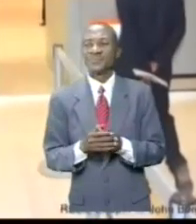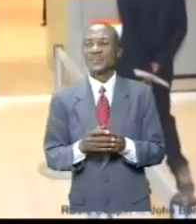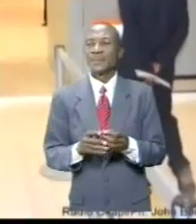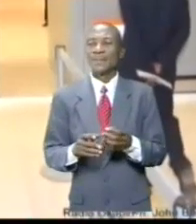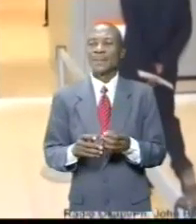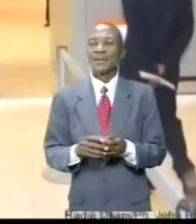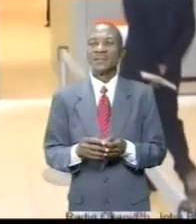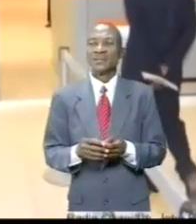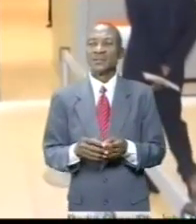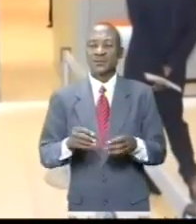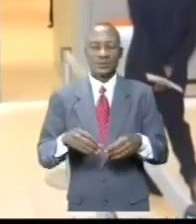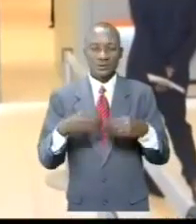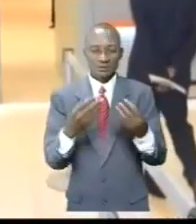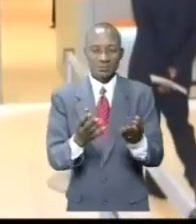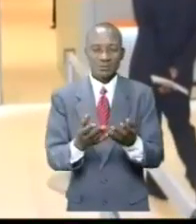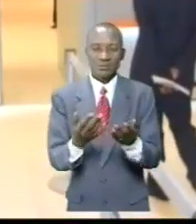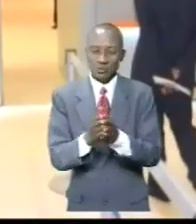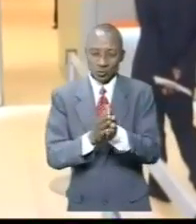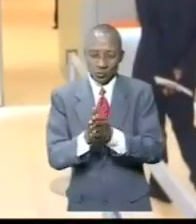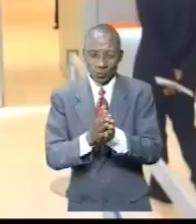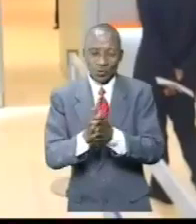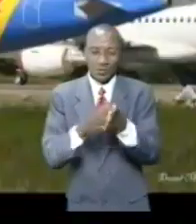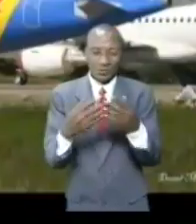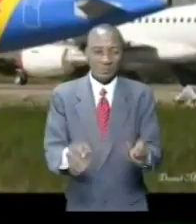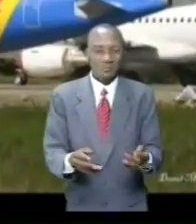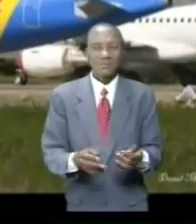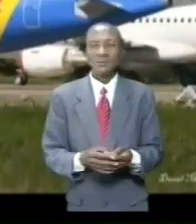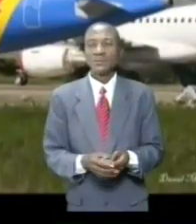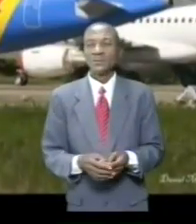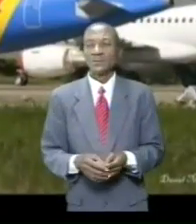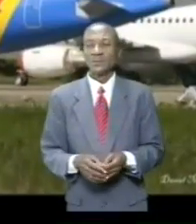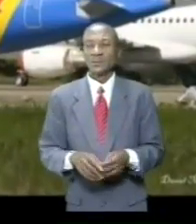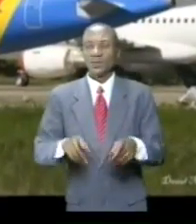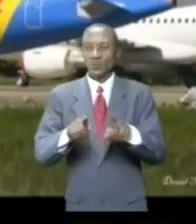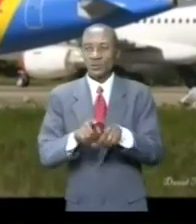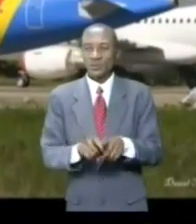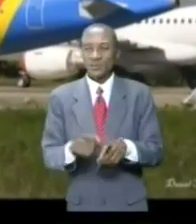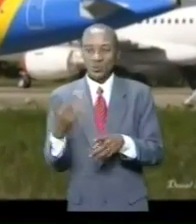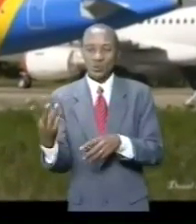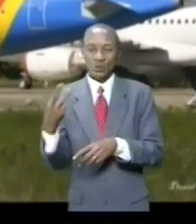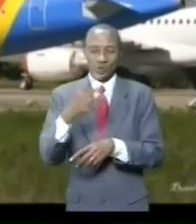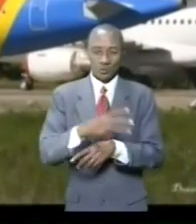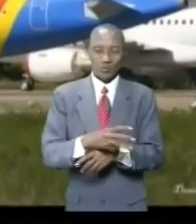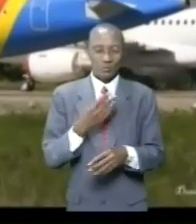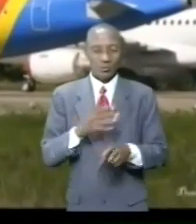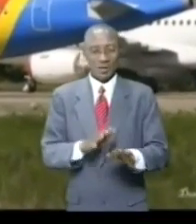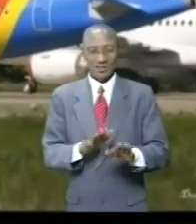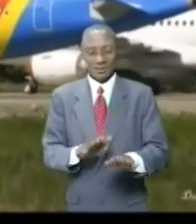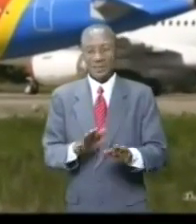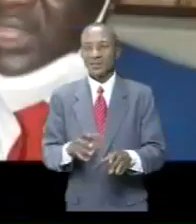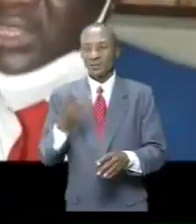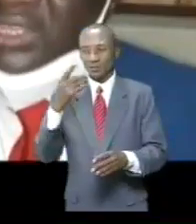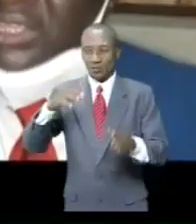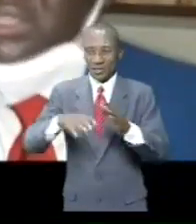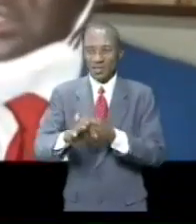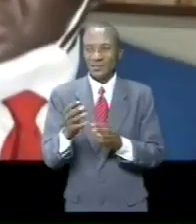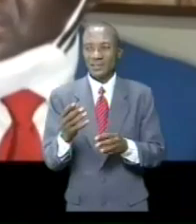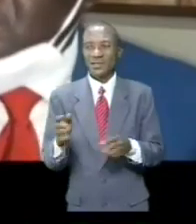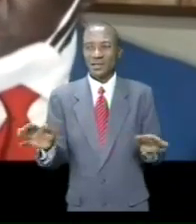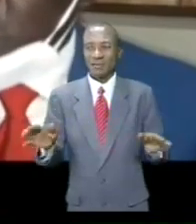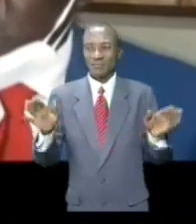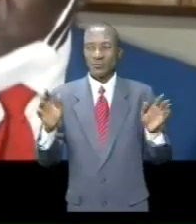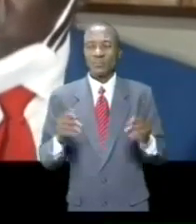COVID réglementaire datant d'au moins 3 jours avant la délivrance de la carte d'embarquement. Il était question de